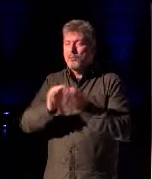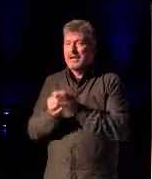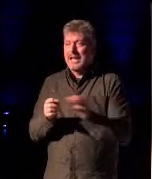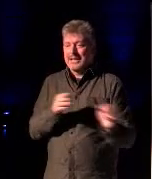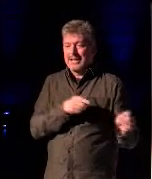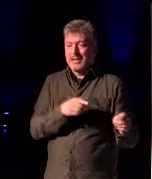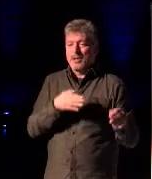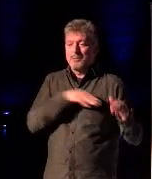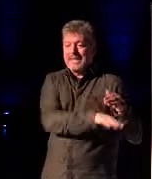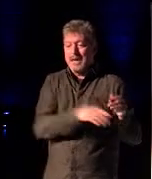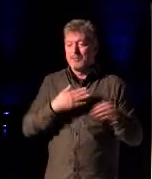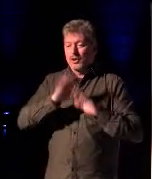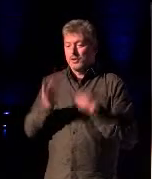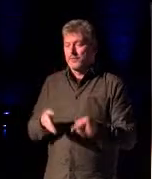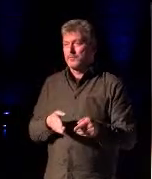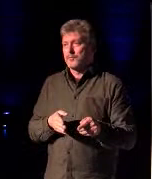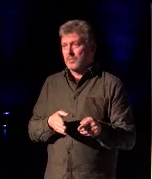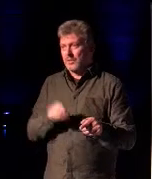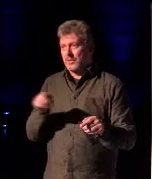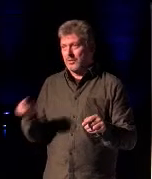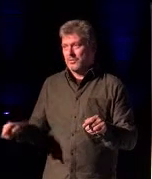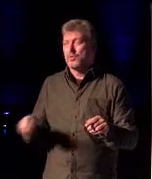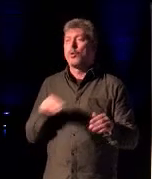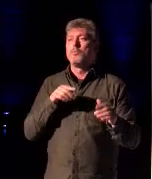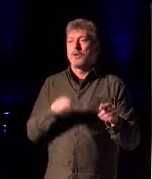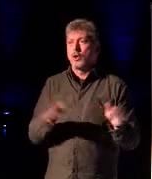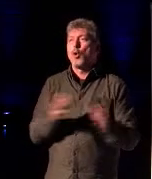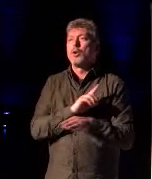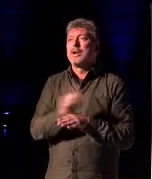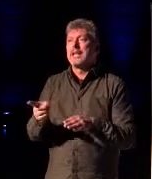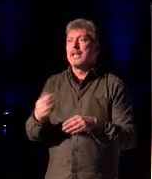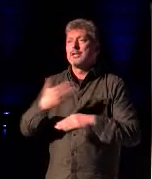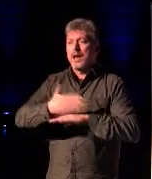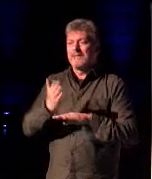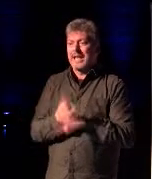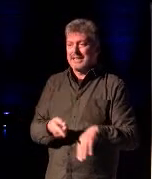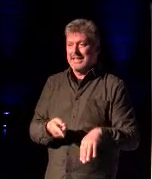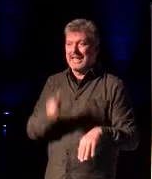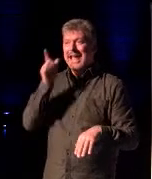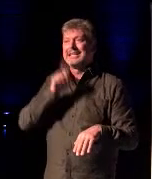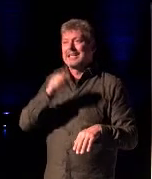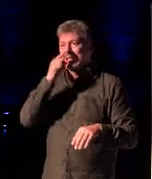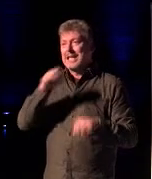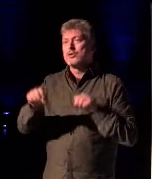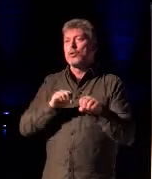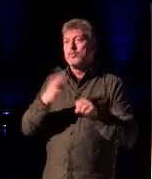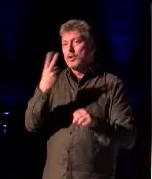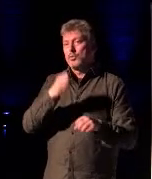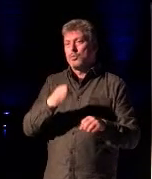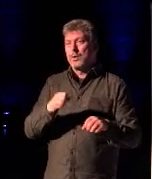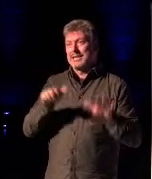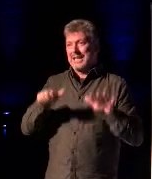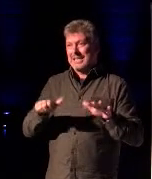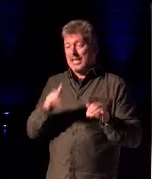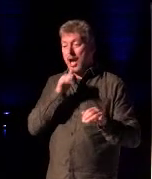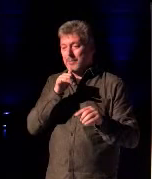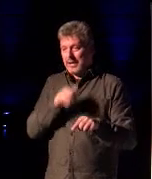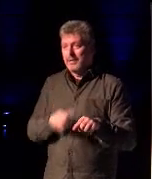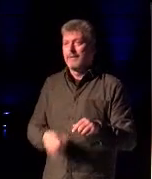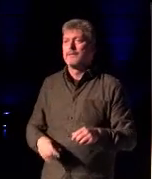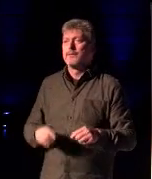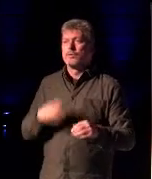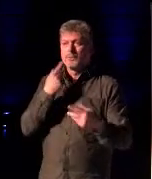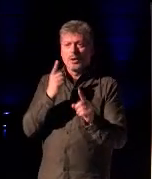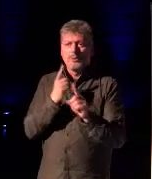til korttidsavdelingen da i Lindesnes kommune i april 2016, og der ble hun møtt av